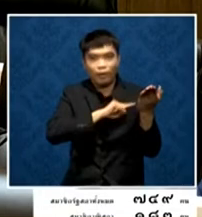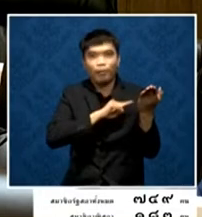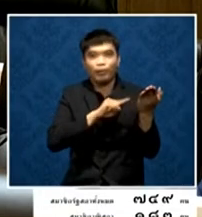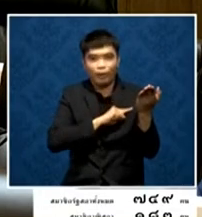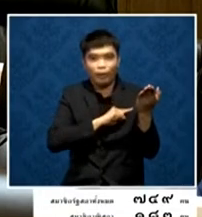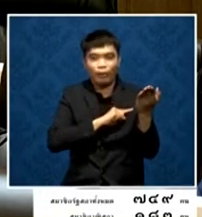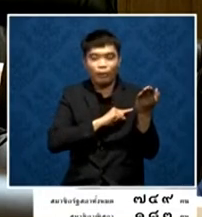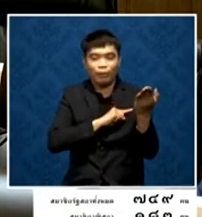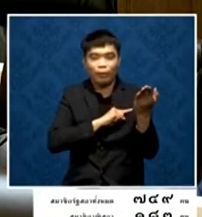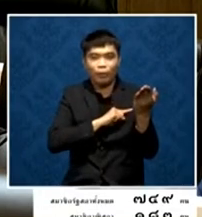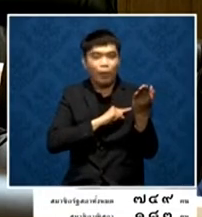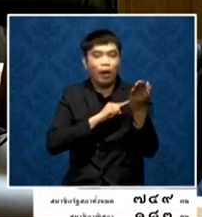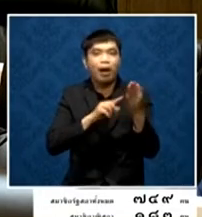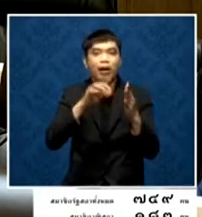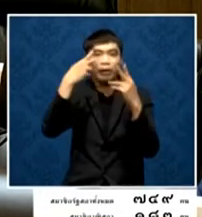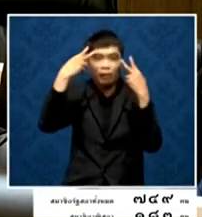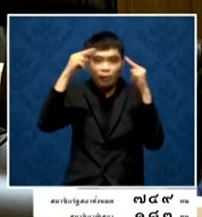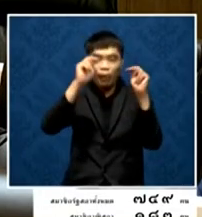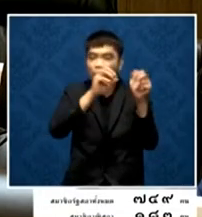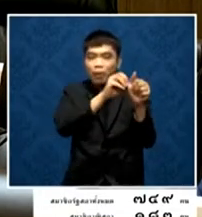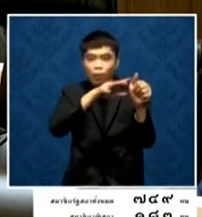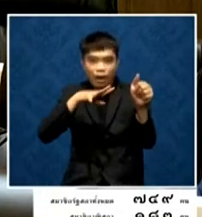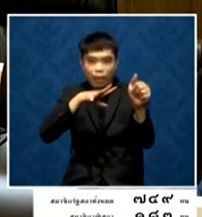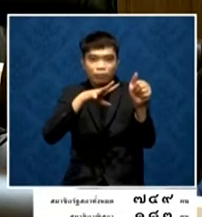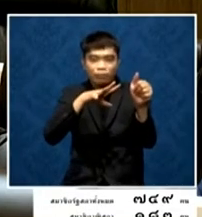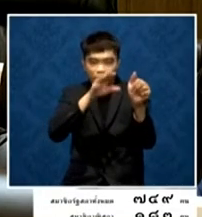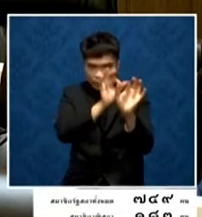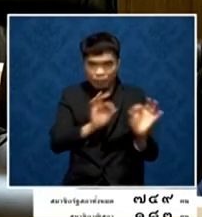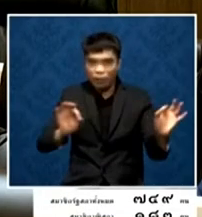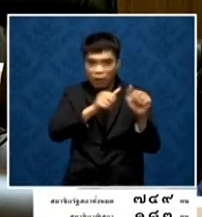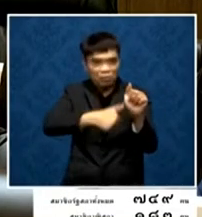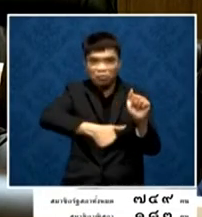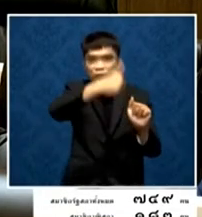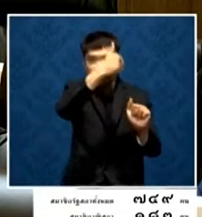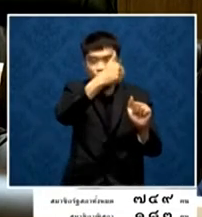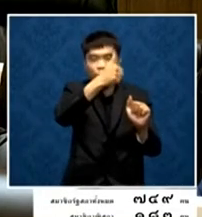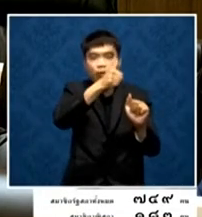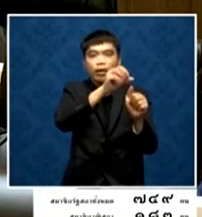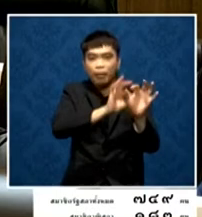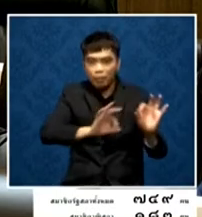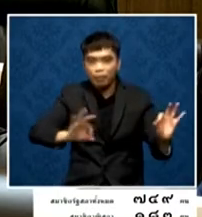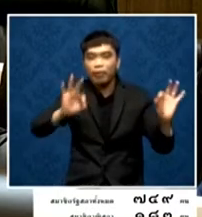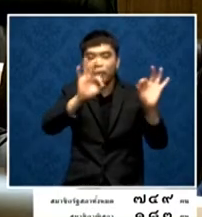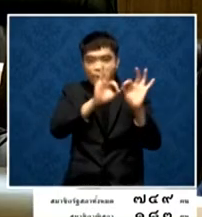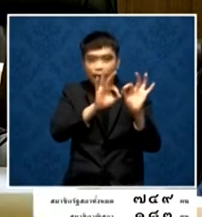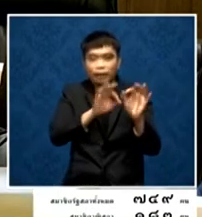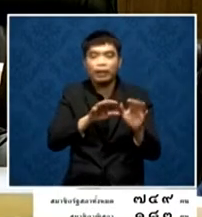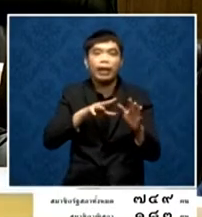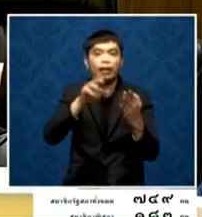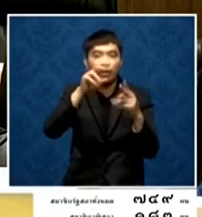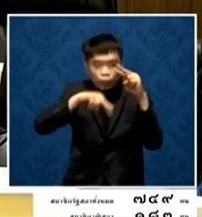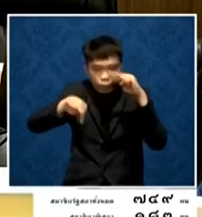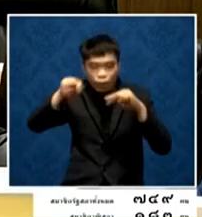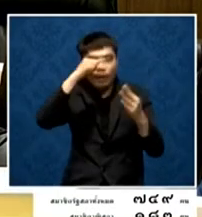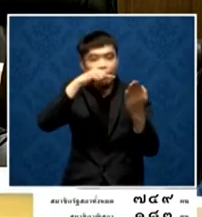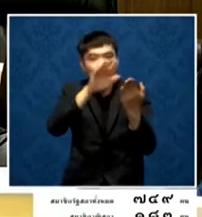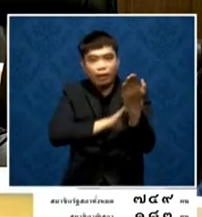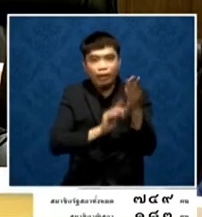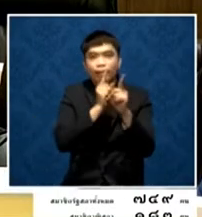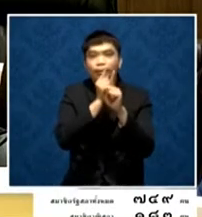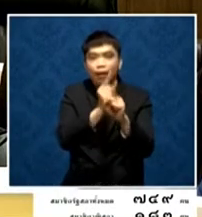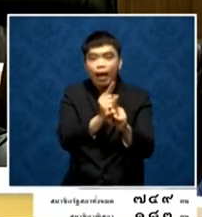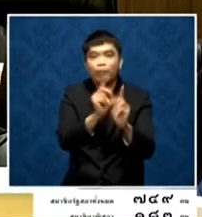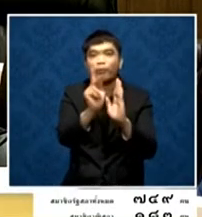างนะครับที่เคยยืนยันนะฮะว่าจะไม่มีทางโหวตให้คุณพิธาแน่นอนนะครับรวมถึงคุณสมชายแสวงการนะฮะที่ยังคงกัก